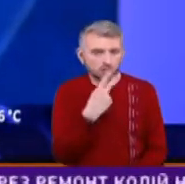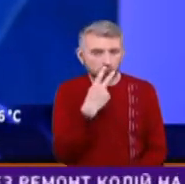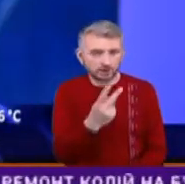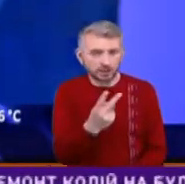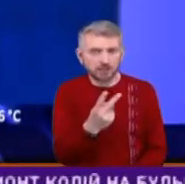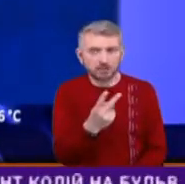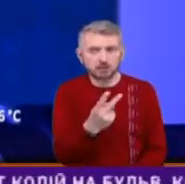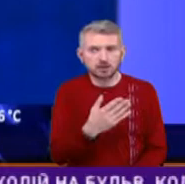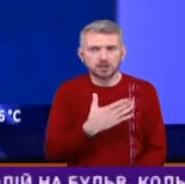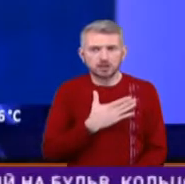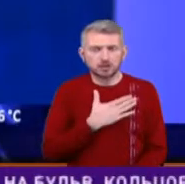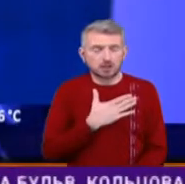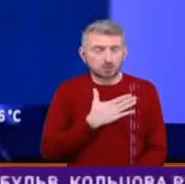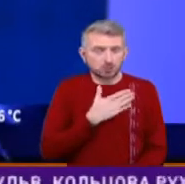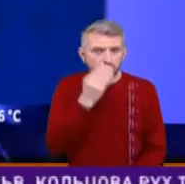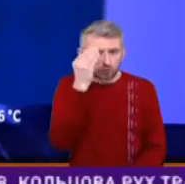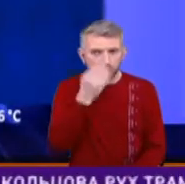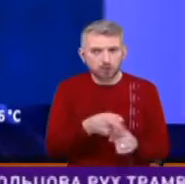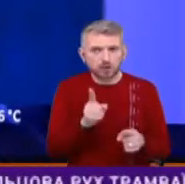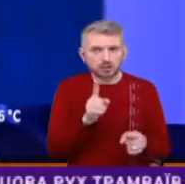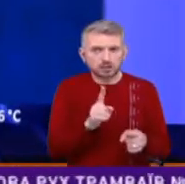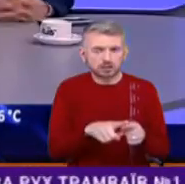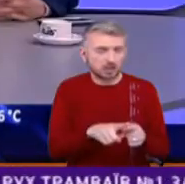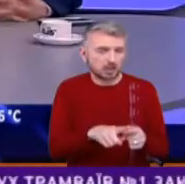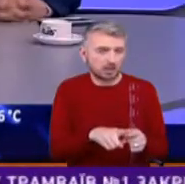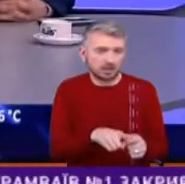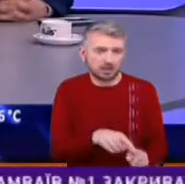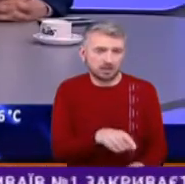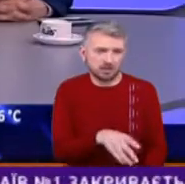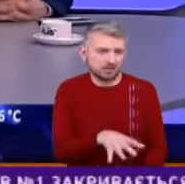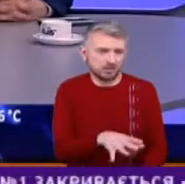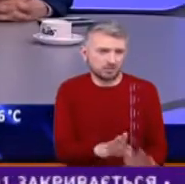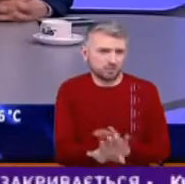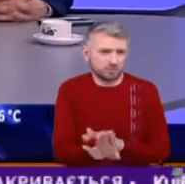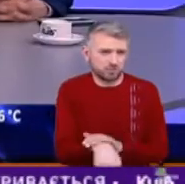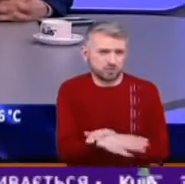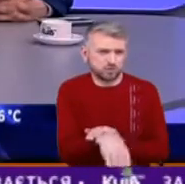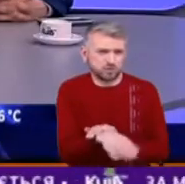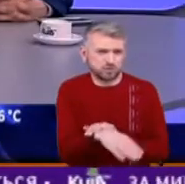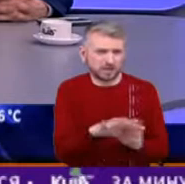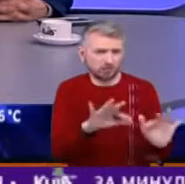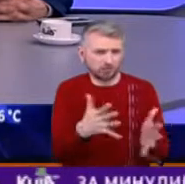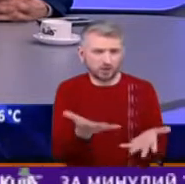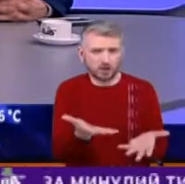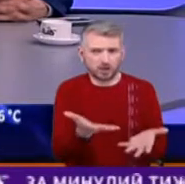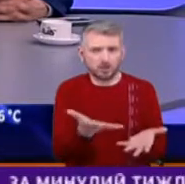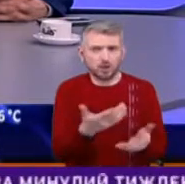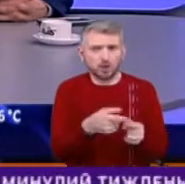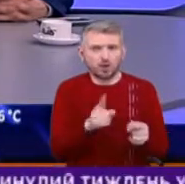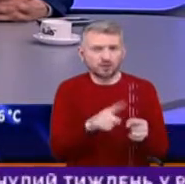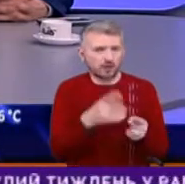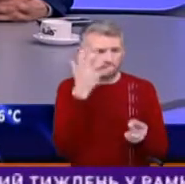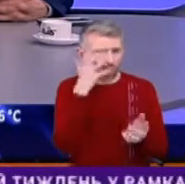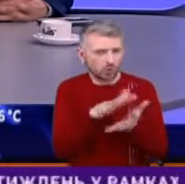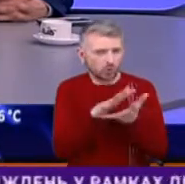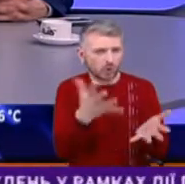подивилася, як на мене це притягнуто дійсно до вуха. Це історія все ж таки оцієї чернухи, да,